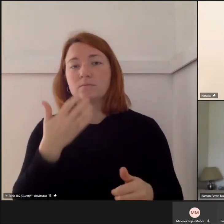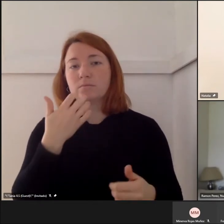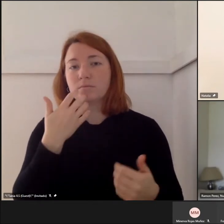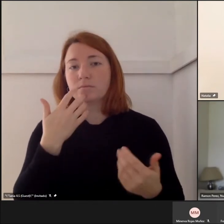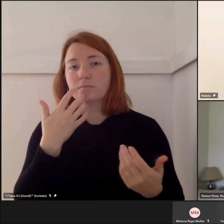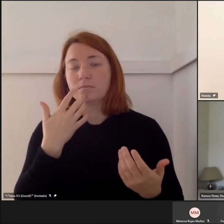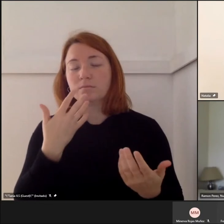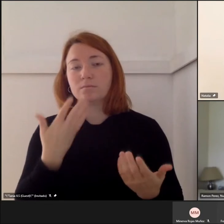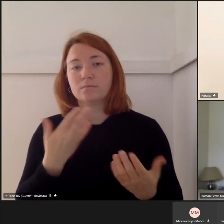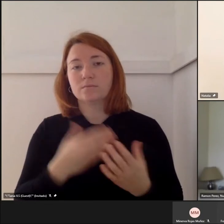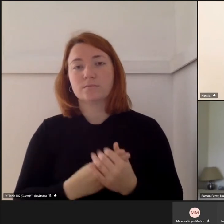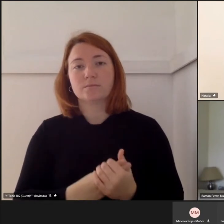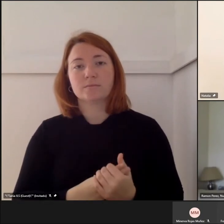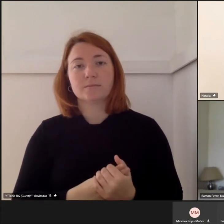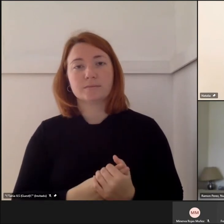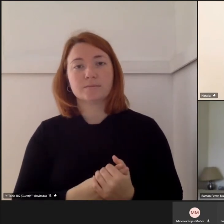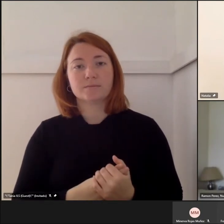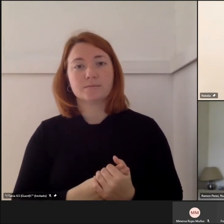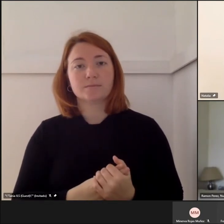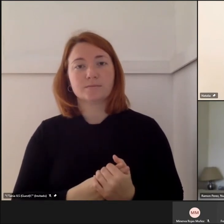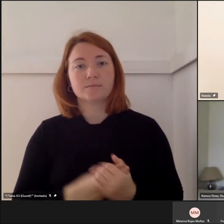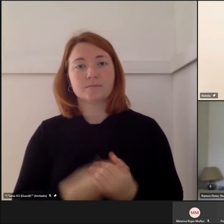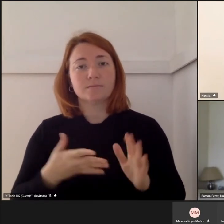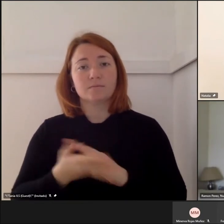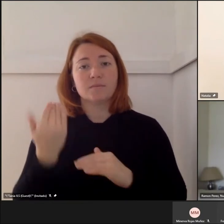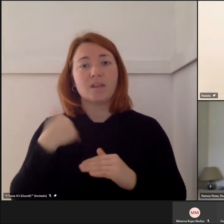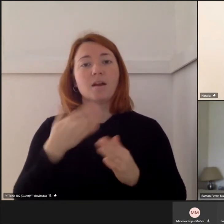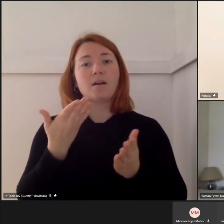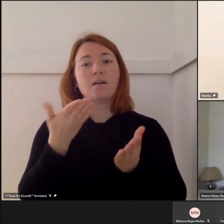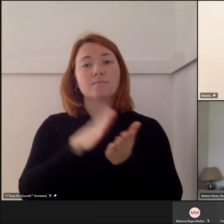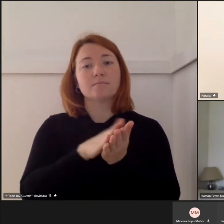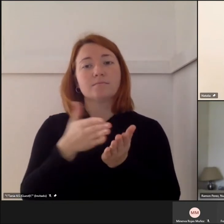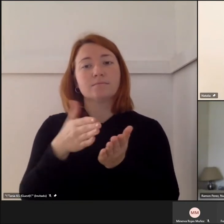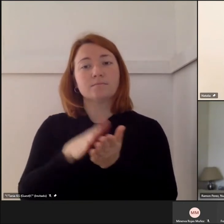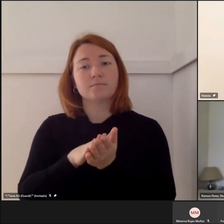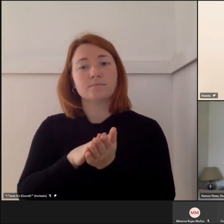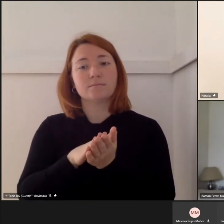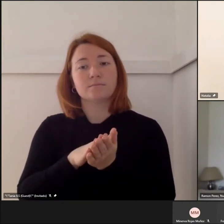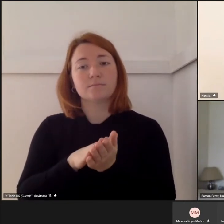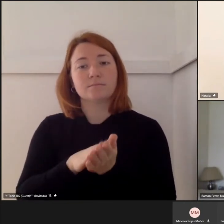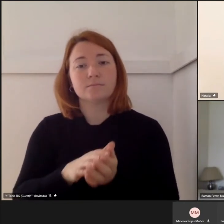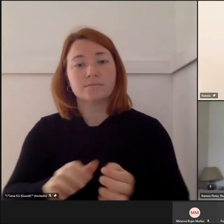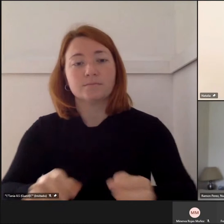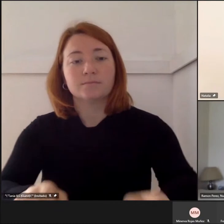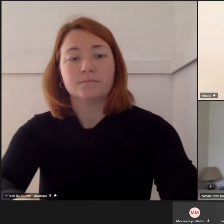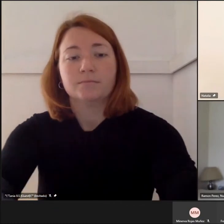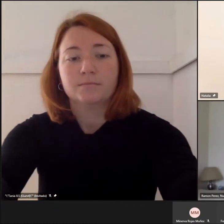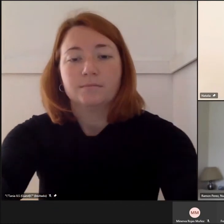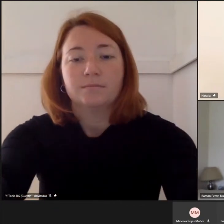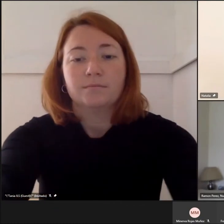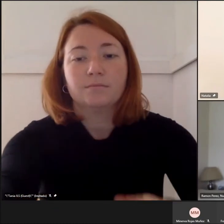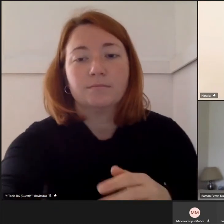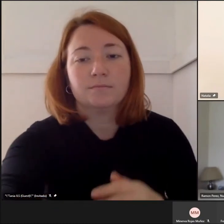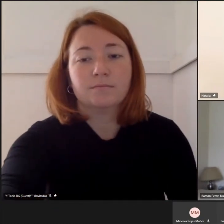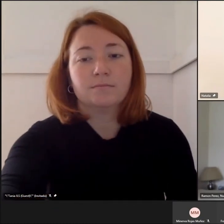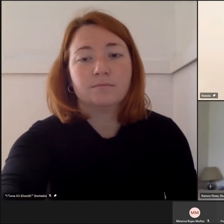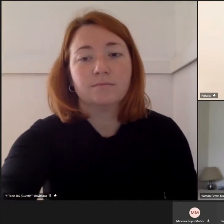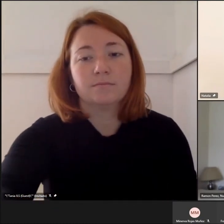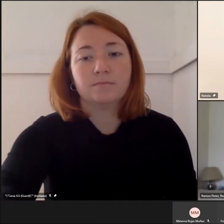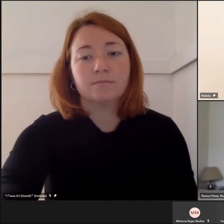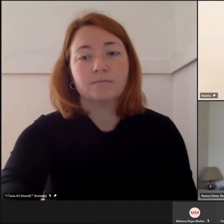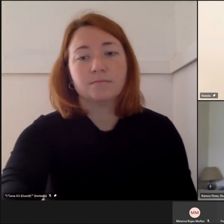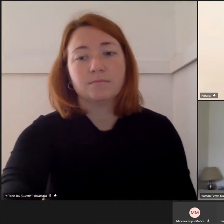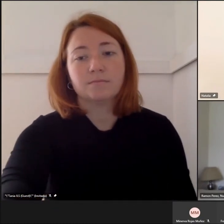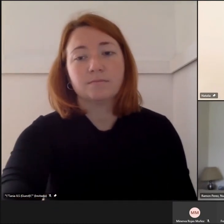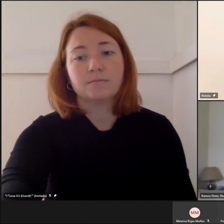tenim bueno, que això ja portem uns mesos, no? Que algunes professions o algunes empreses estan mantenint aquesta situació de